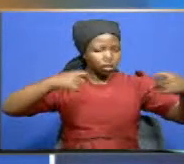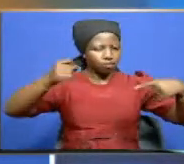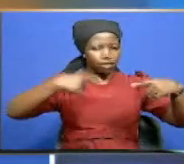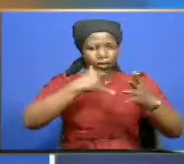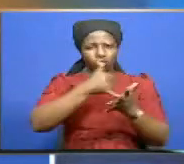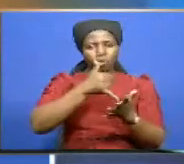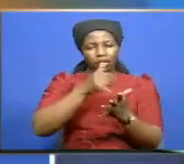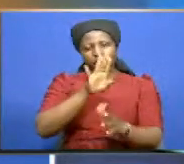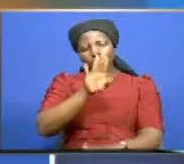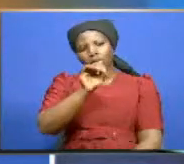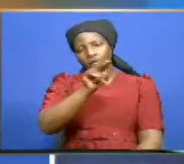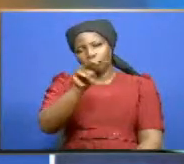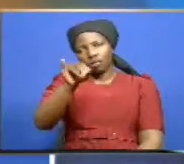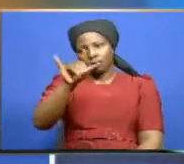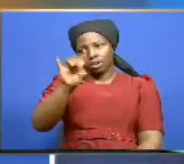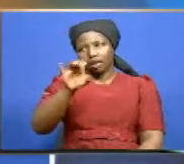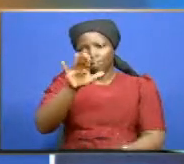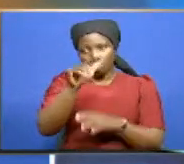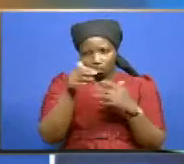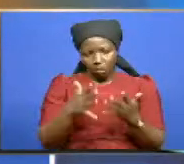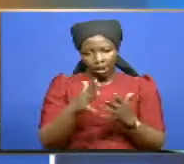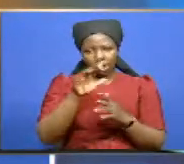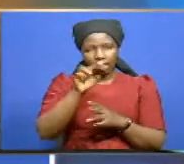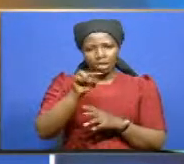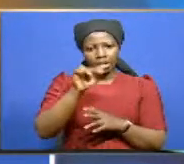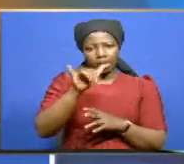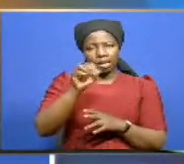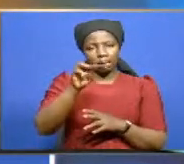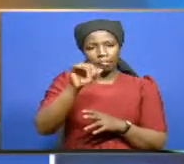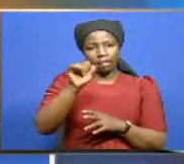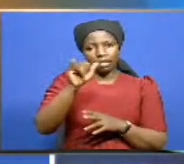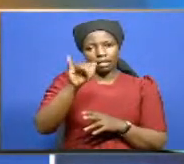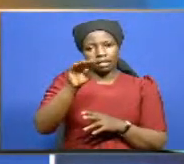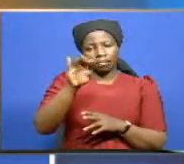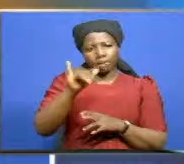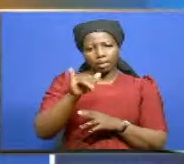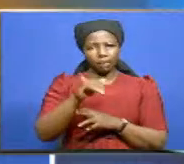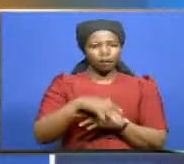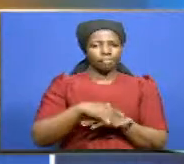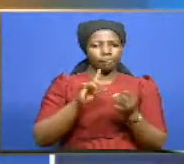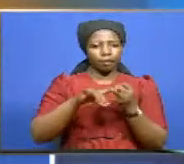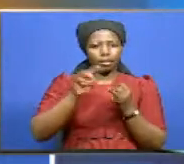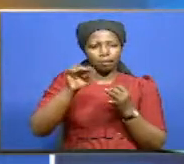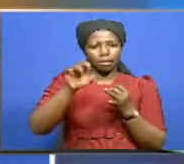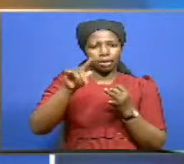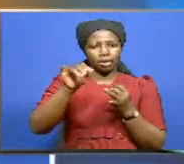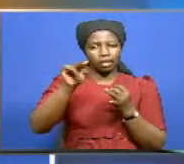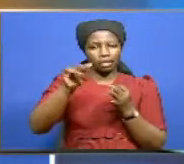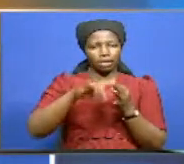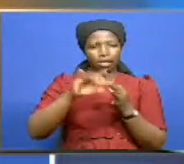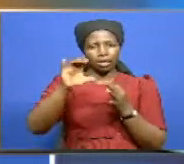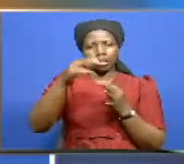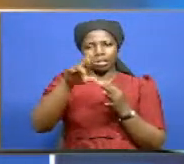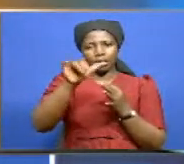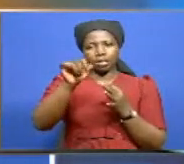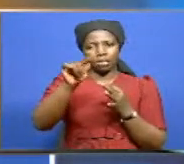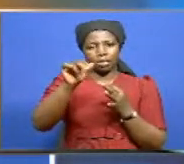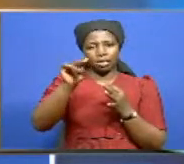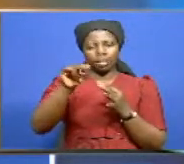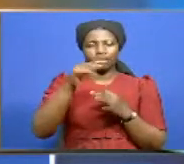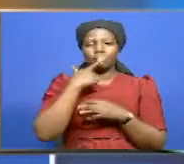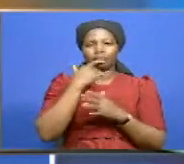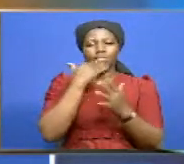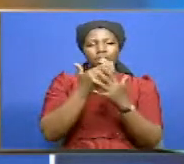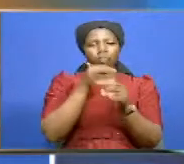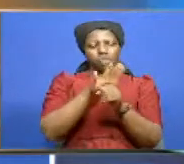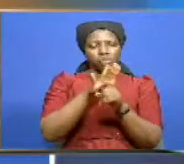Boni Wazee kutoka Nyamasibi, Martin Muriuki, Christine Mweni kutoka Kwale, tunasema shukrani za dhati. Mwenzangu wa ishara amekuwa